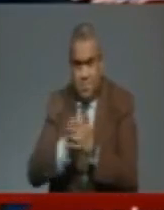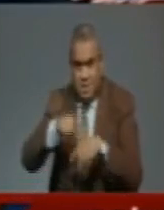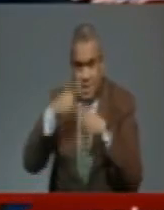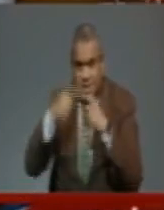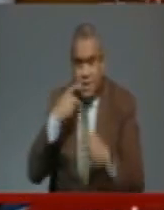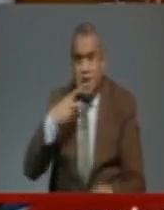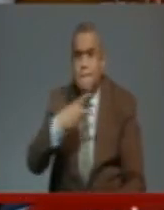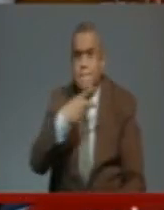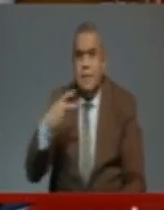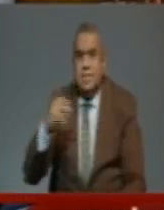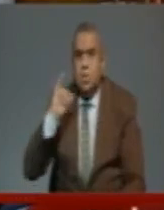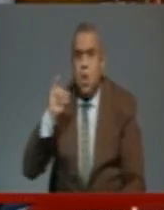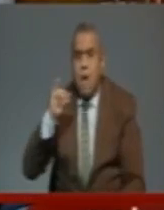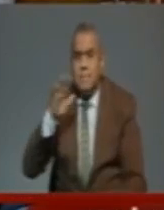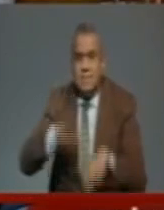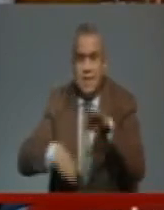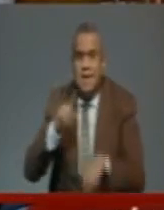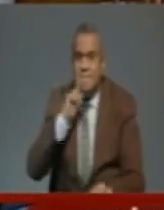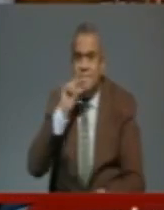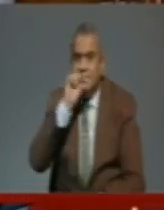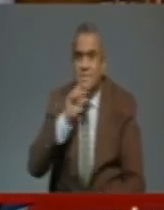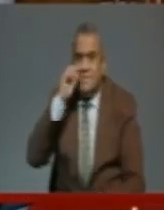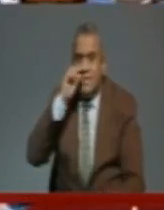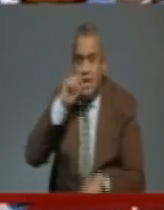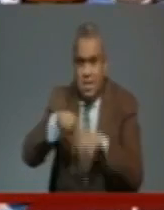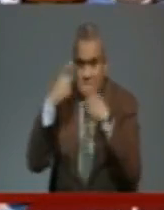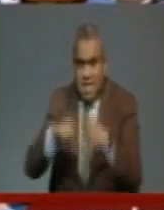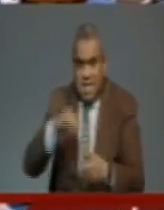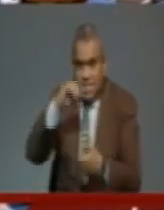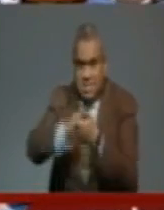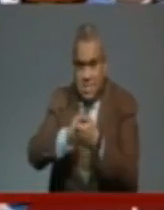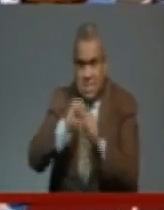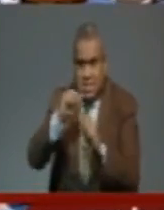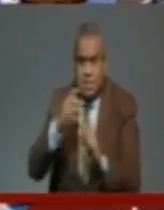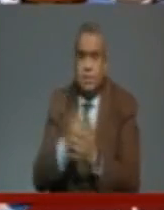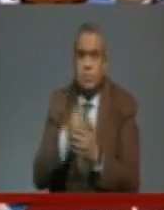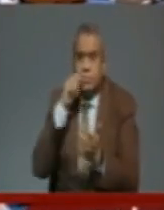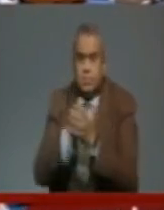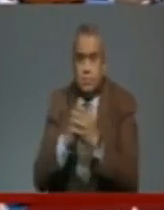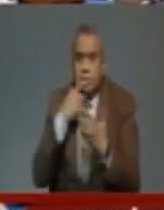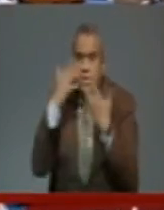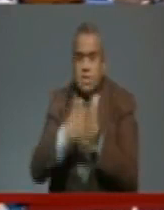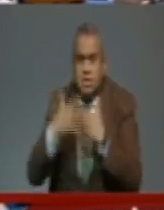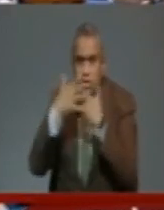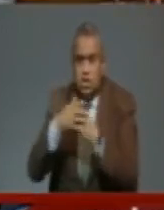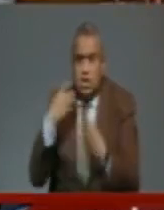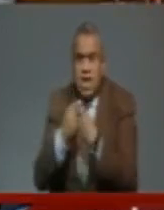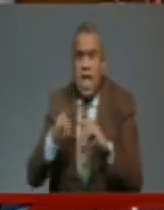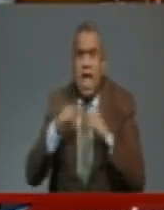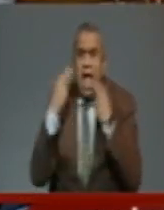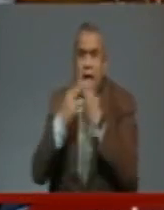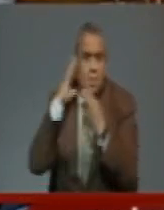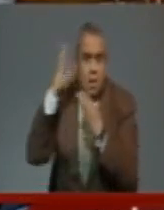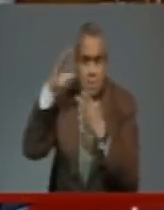250 فدان. تعاقد معانا على تنفيذه شركه ام اس سي العالميه، وده